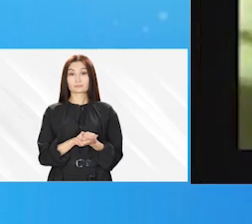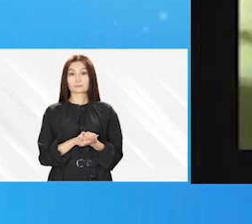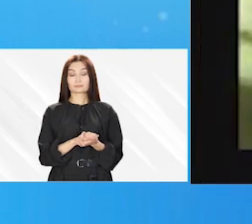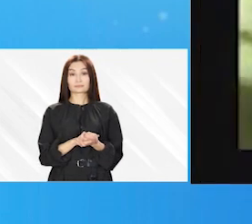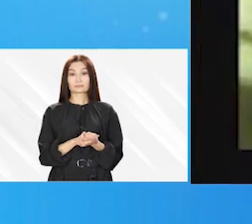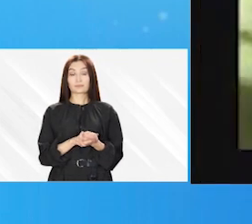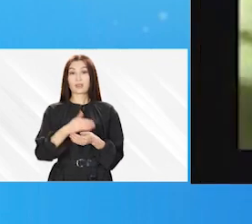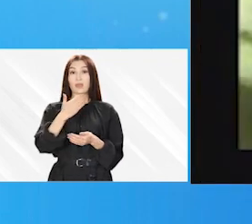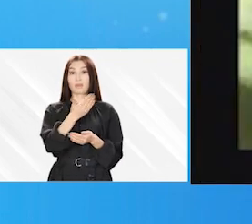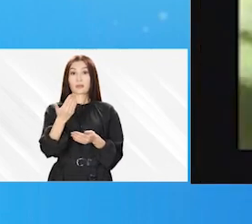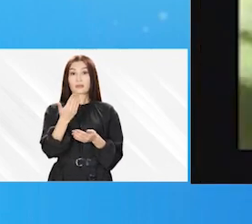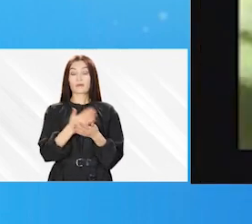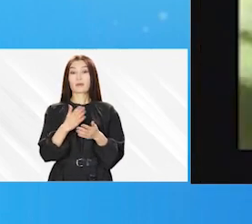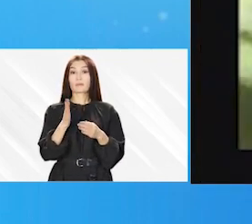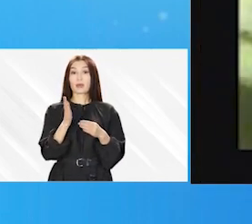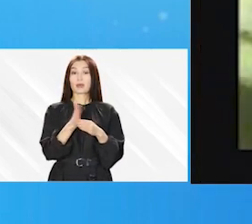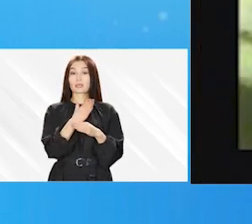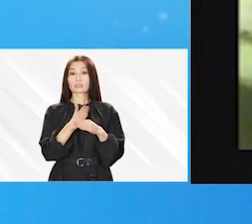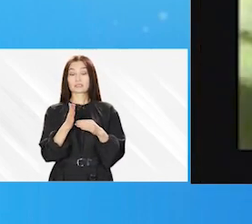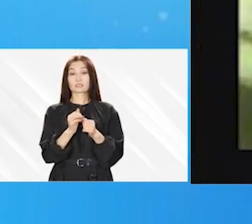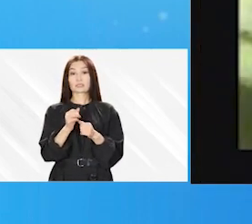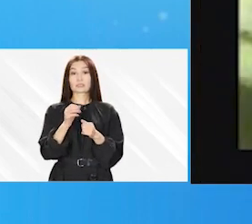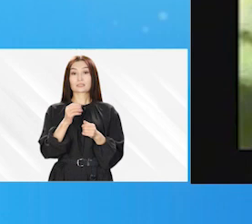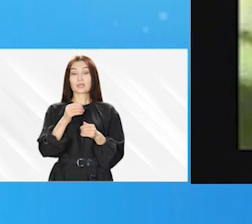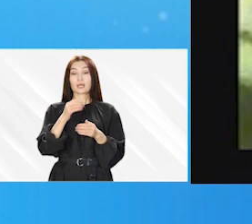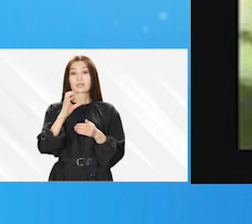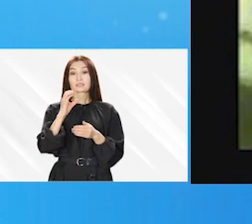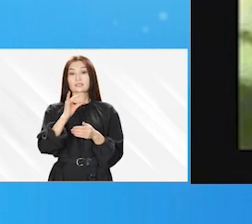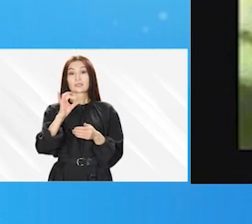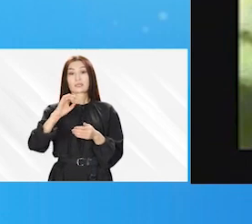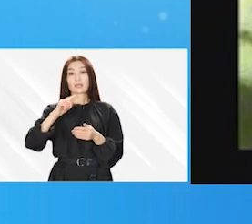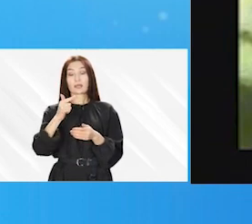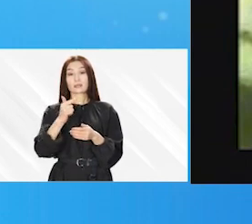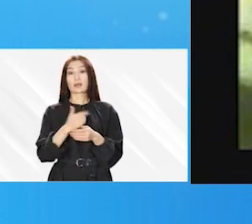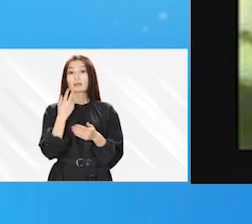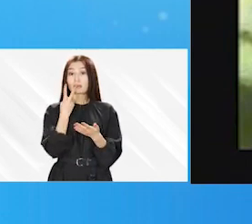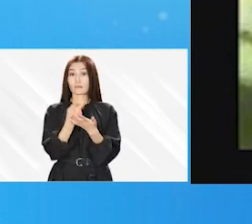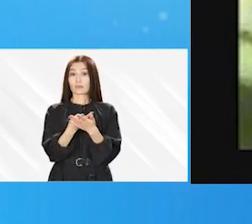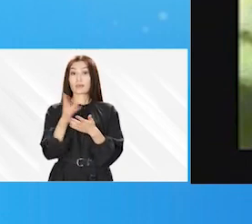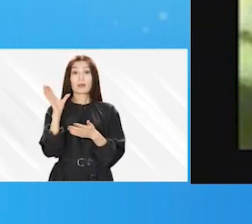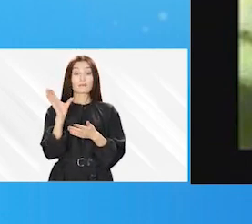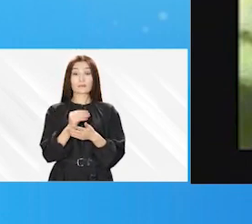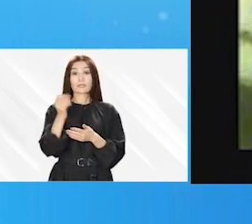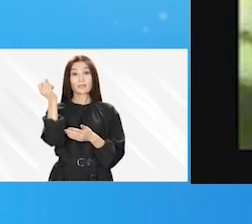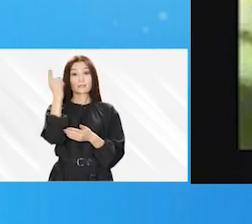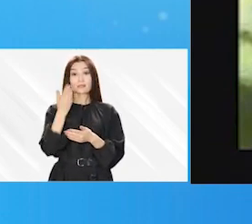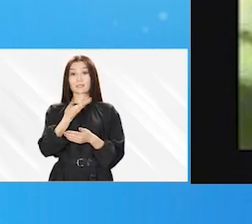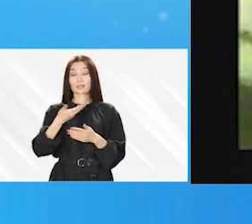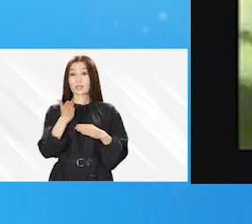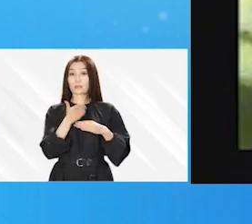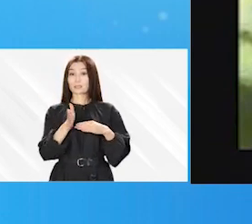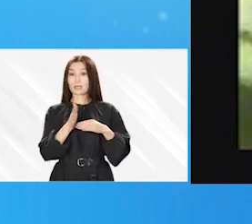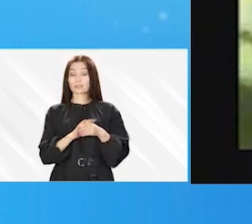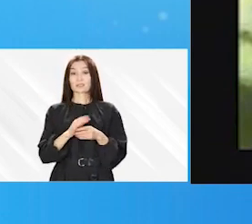перед вами разрез вегетативной почки сирени на нем хорошо видны все уже известные нам части